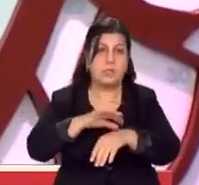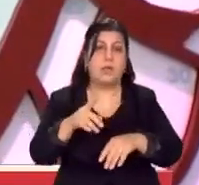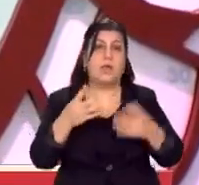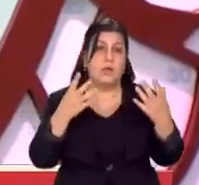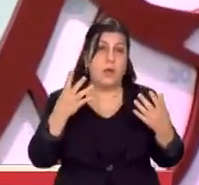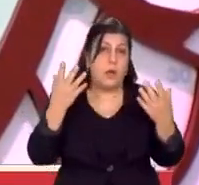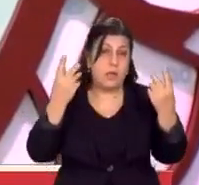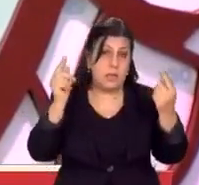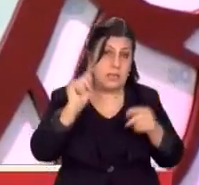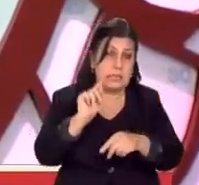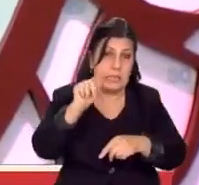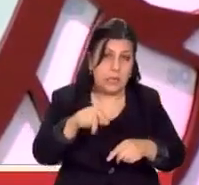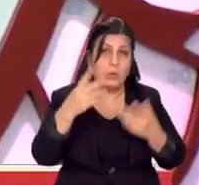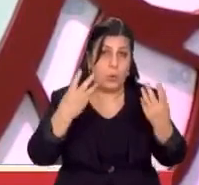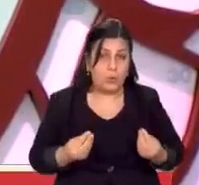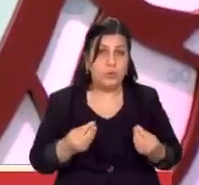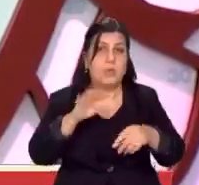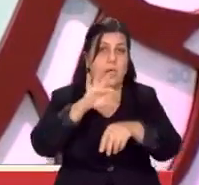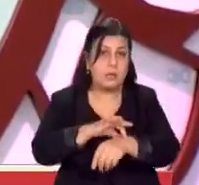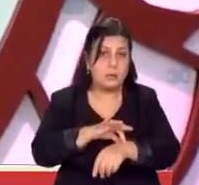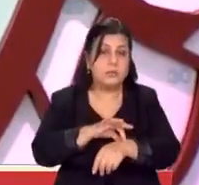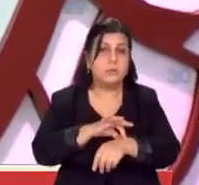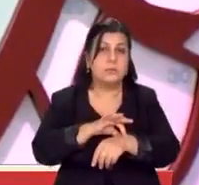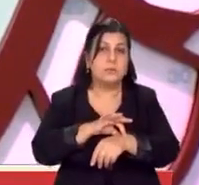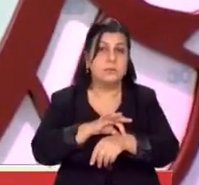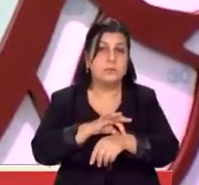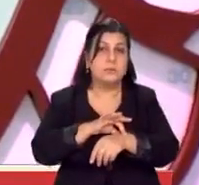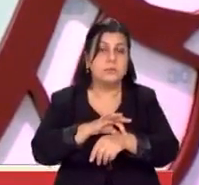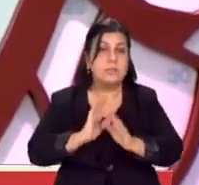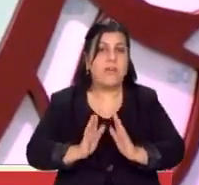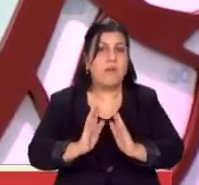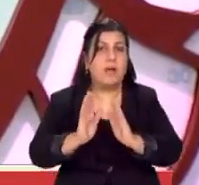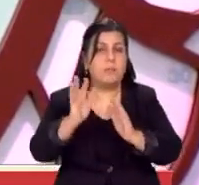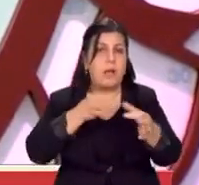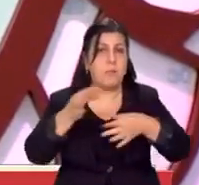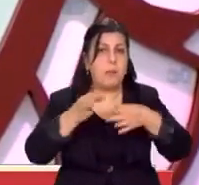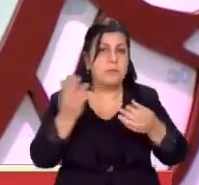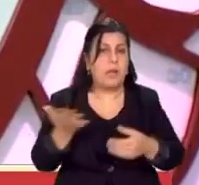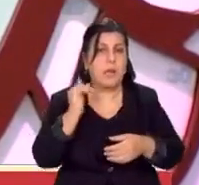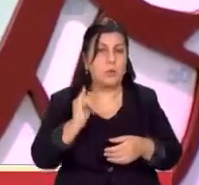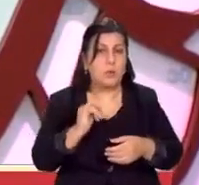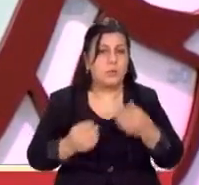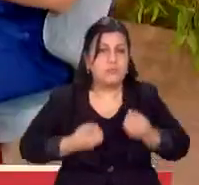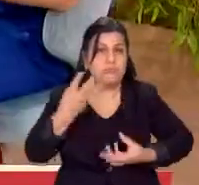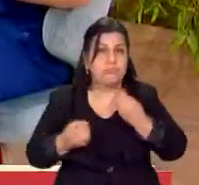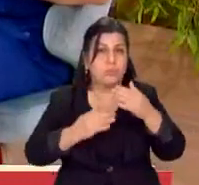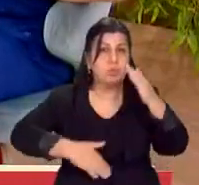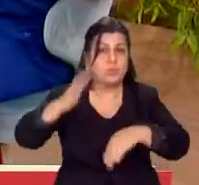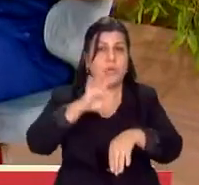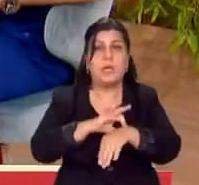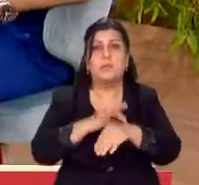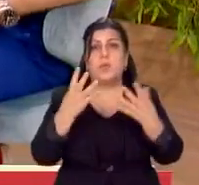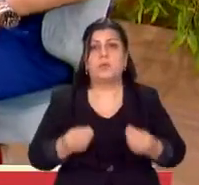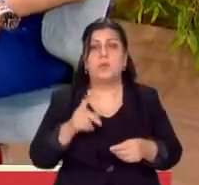bu hastalığa yakalanıp hastalık seyri boyunca daha kötü seyretme ihtimali yüksek olan